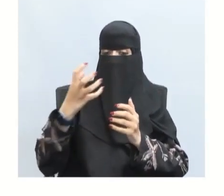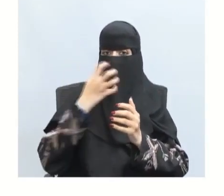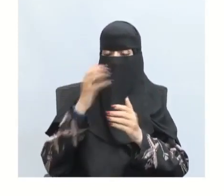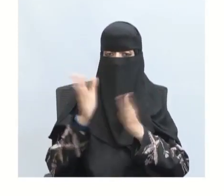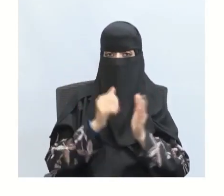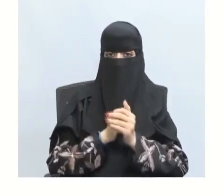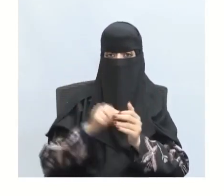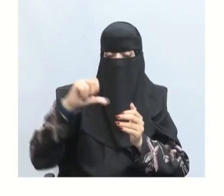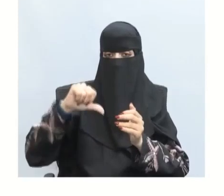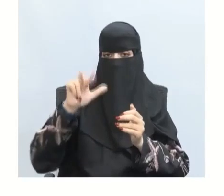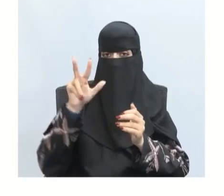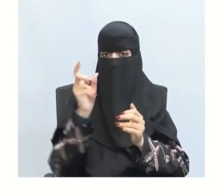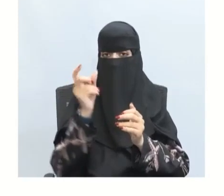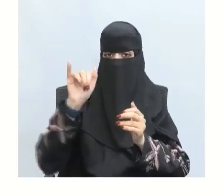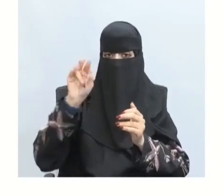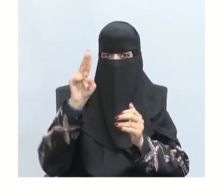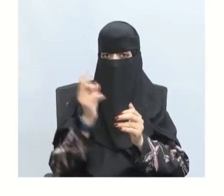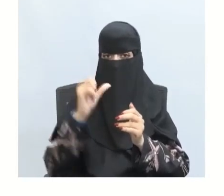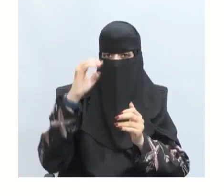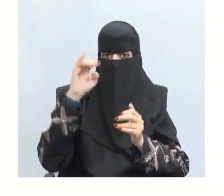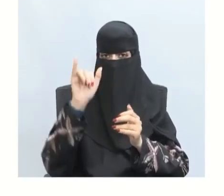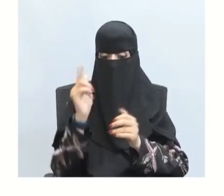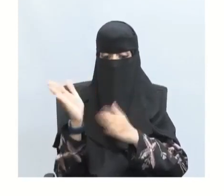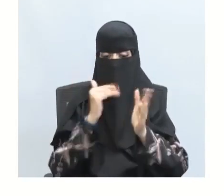والاكسجين والنيتروجين